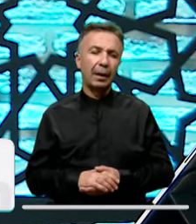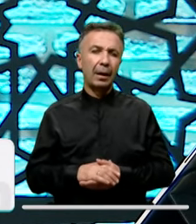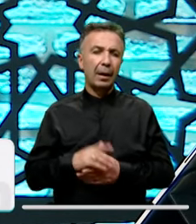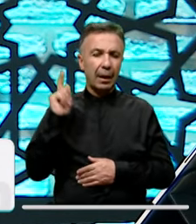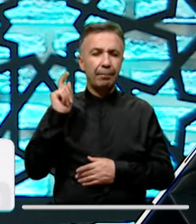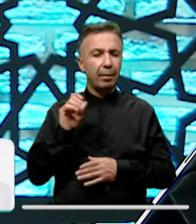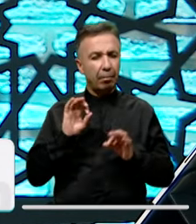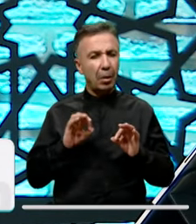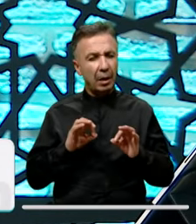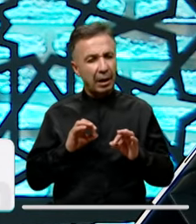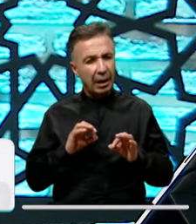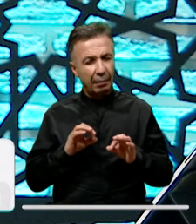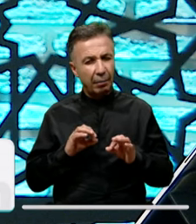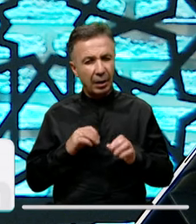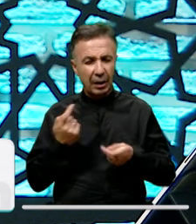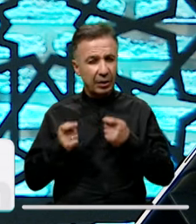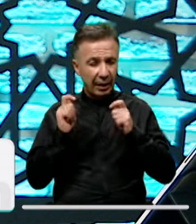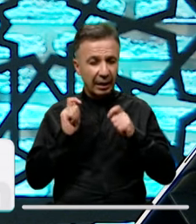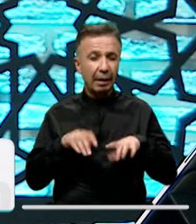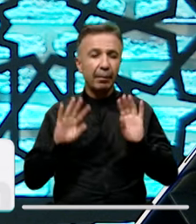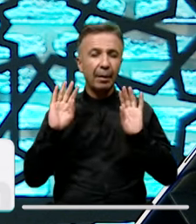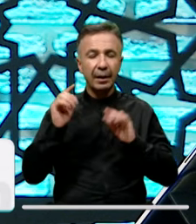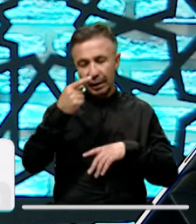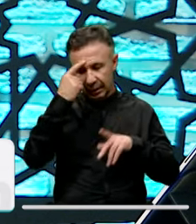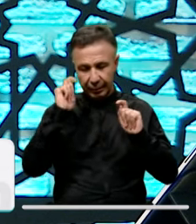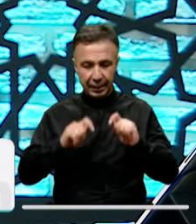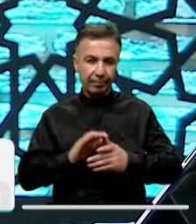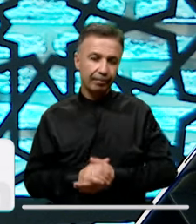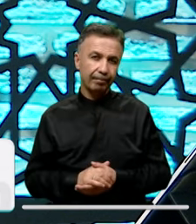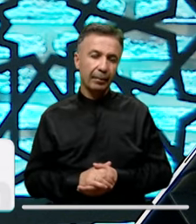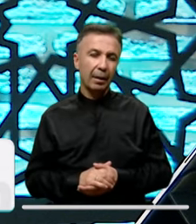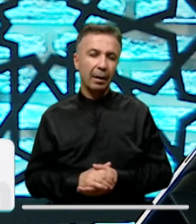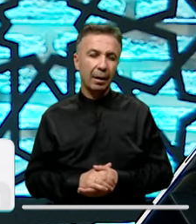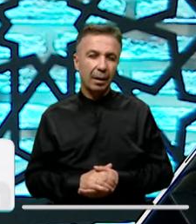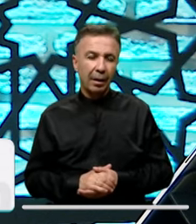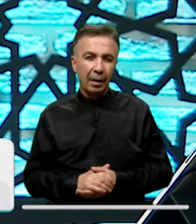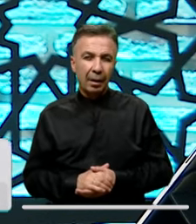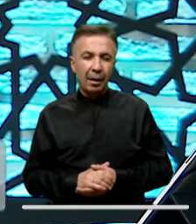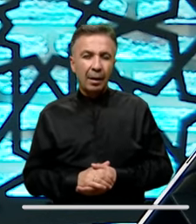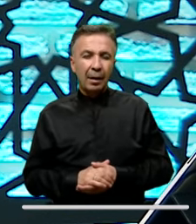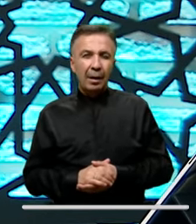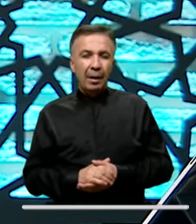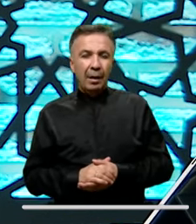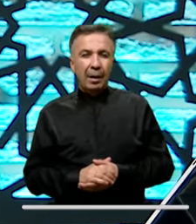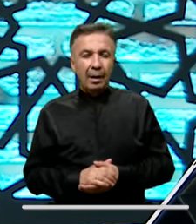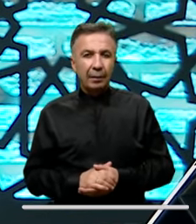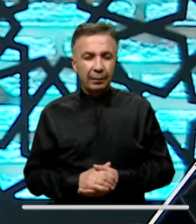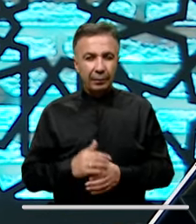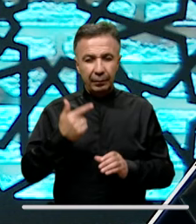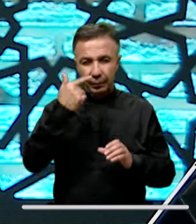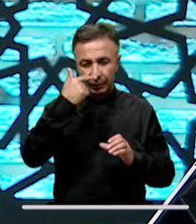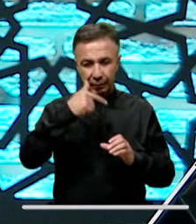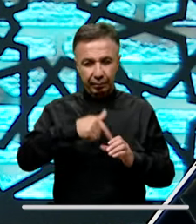bir akıbetle karşılaşmaktan cümlemizi muhafaza kılsın. Amin. Batman'dan Metin Bey hattımızda. Alo. Efendim